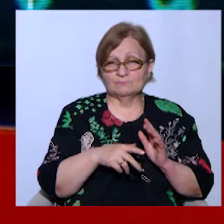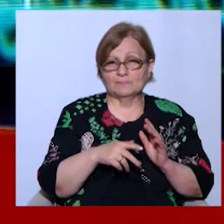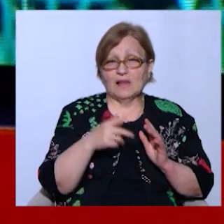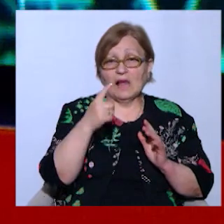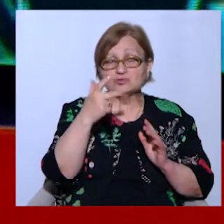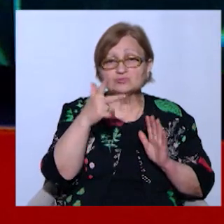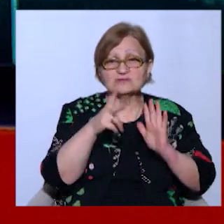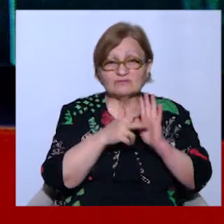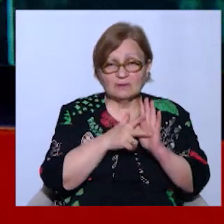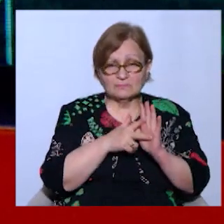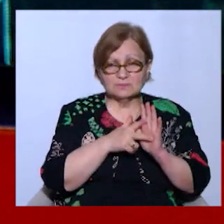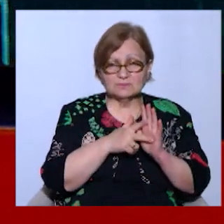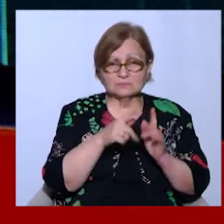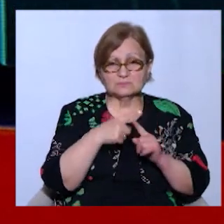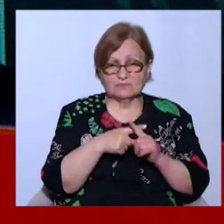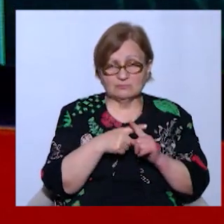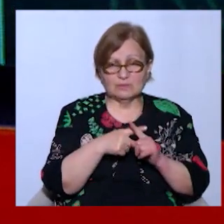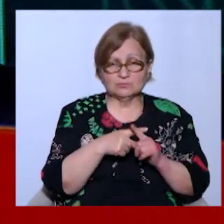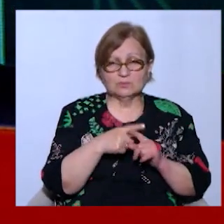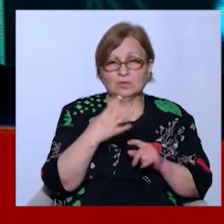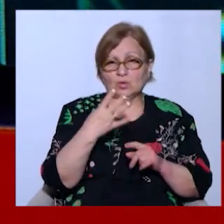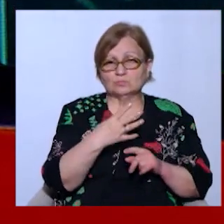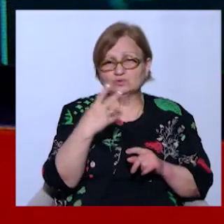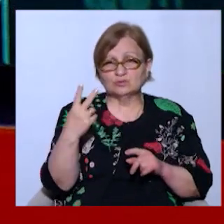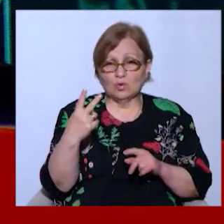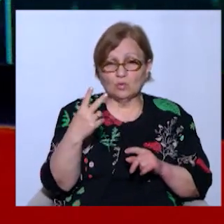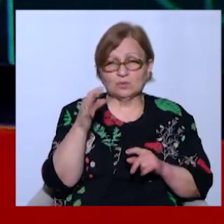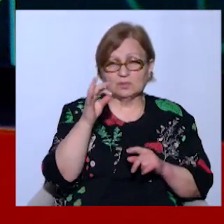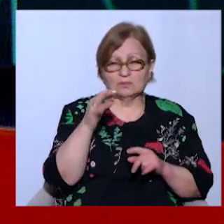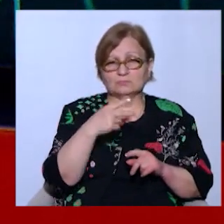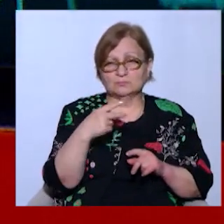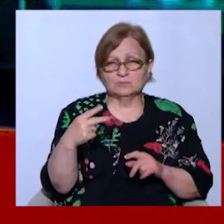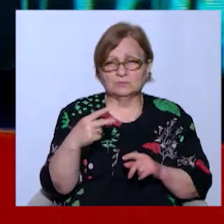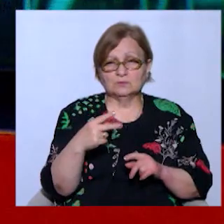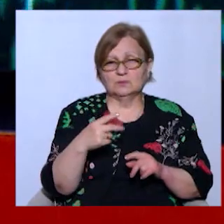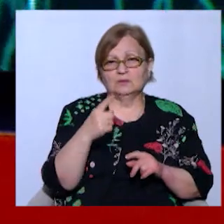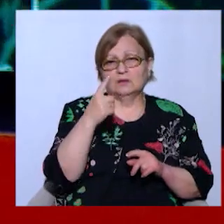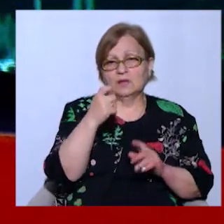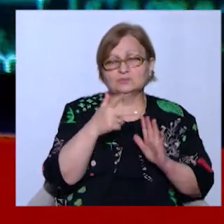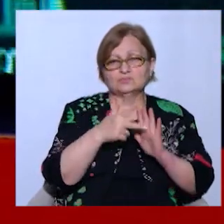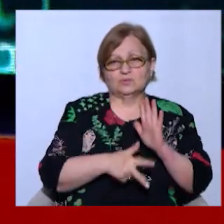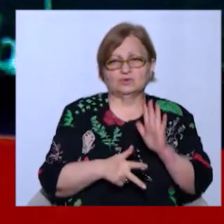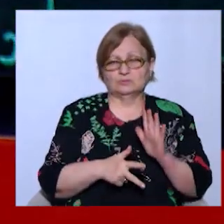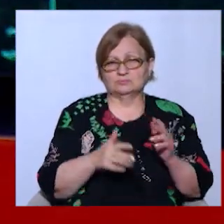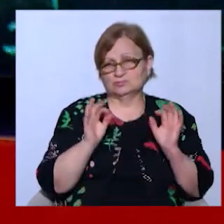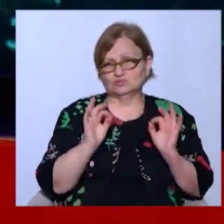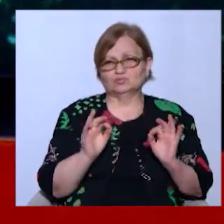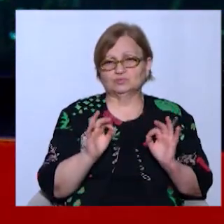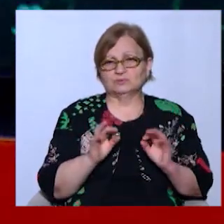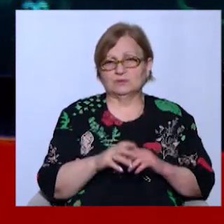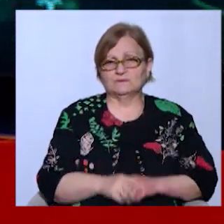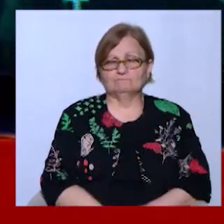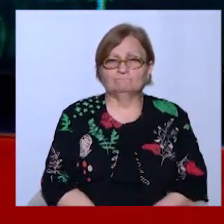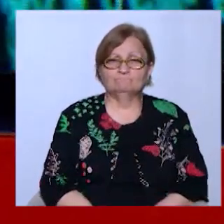128 გრადუსი დამატებული 42 გრადუსი უდრის 180 გრადუსს. ყველაფერი კარგია.